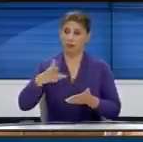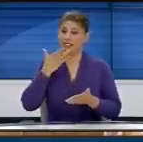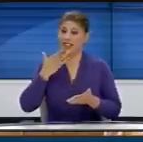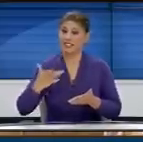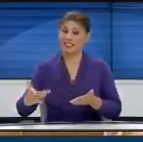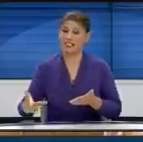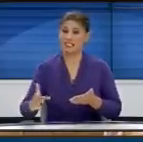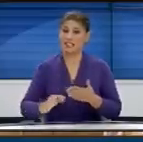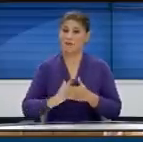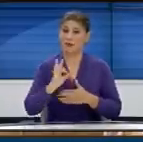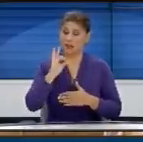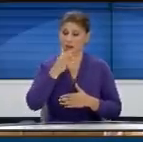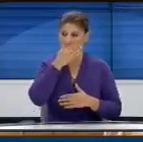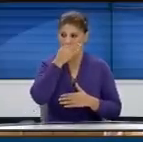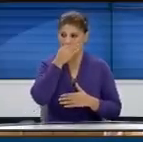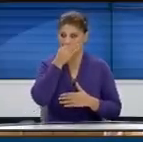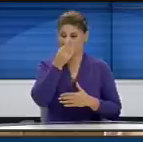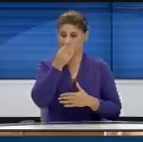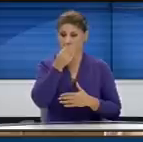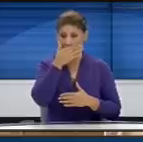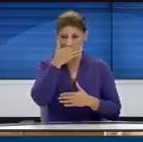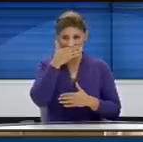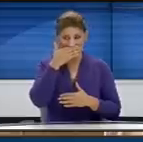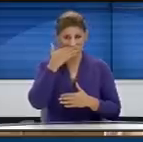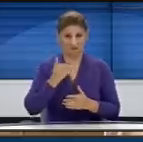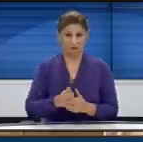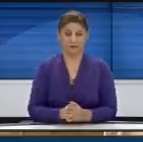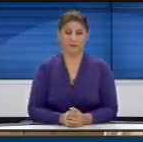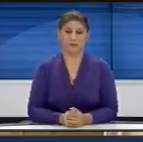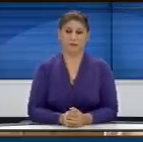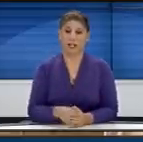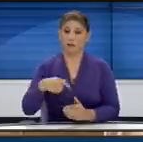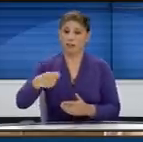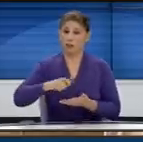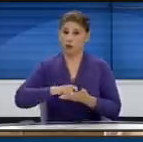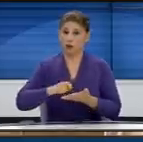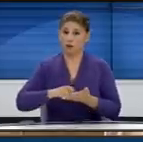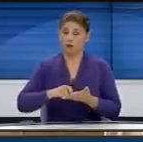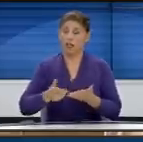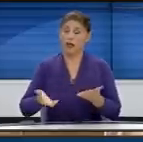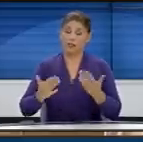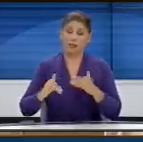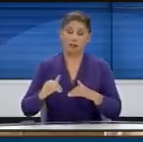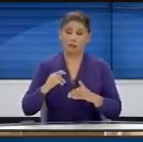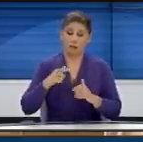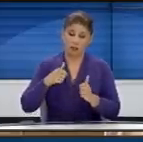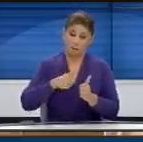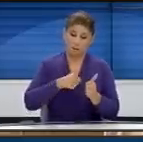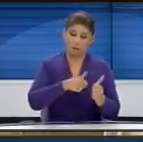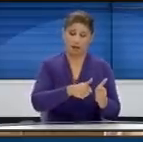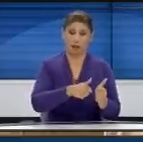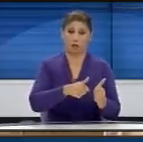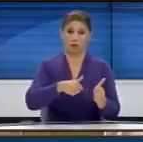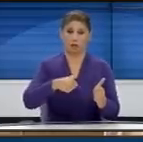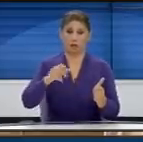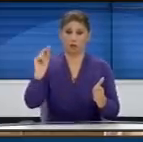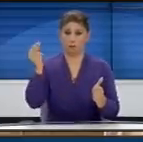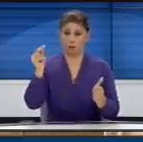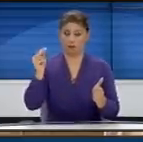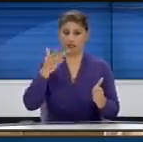Αυγής, ότι, μας είπε, σύμφωνα με τη δικογραφία, δεν υπήρξε καμία παρακολούθηση βουλευτή της Χρυσής Αυγής και